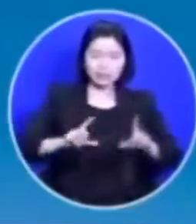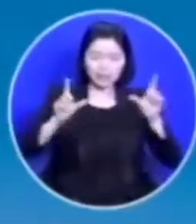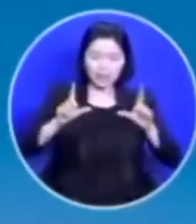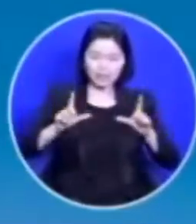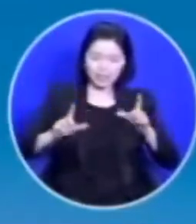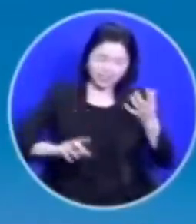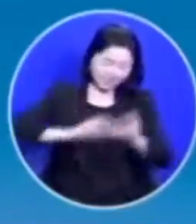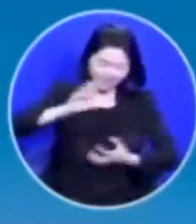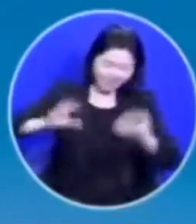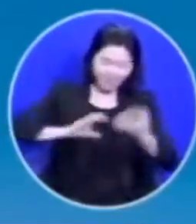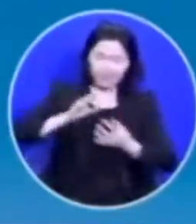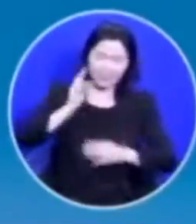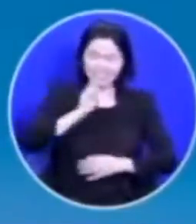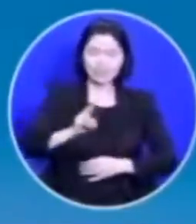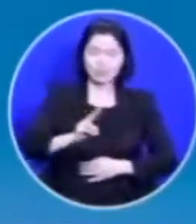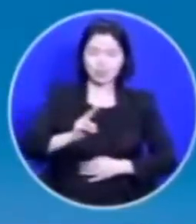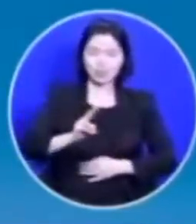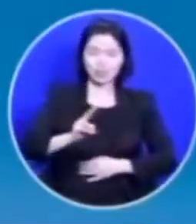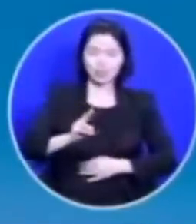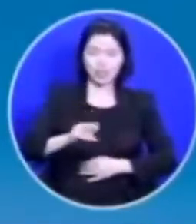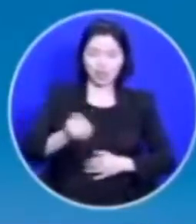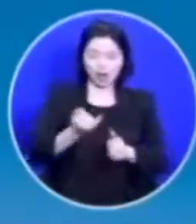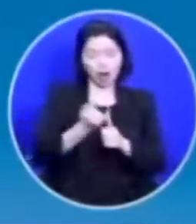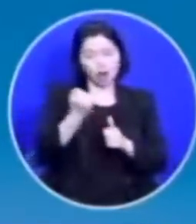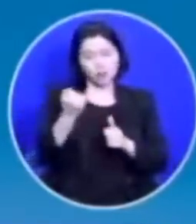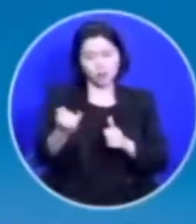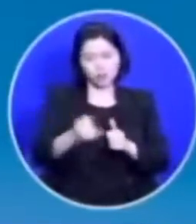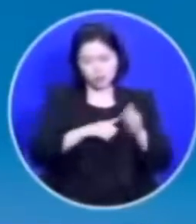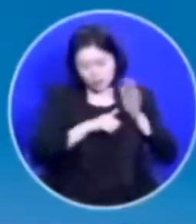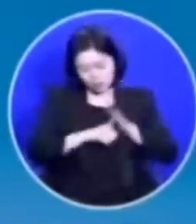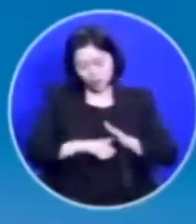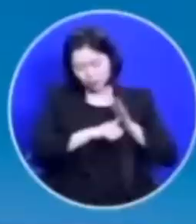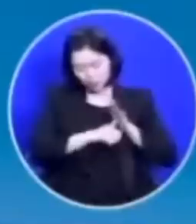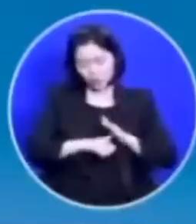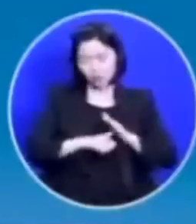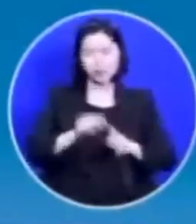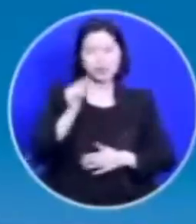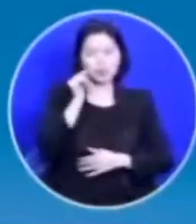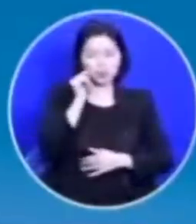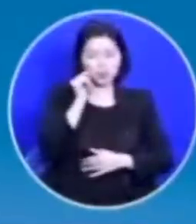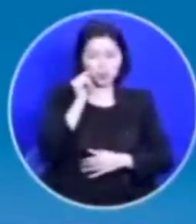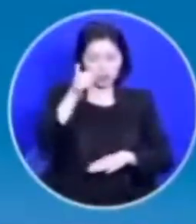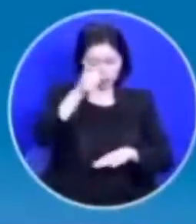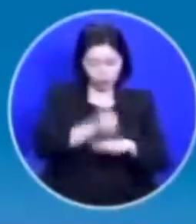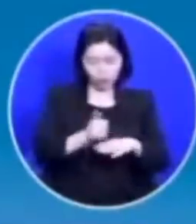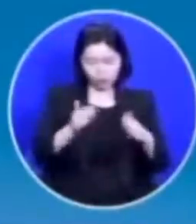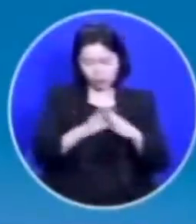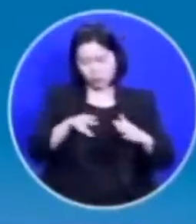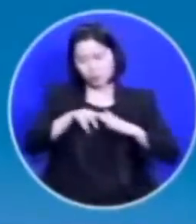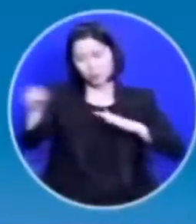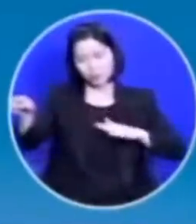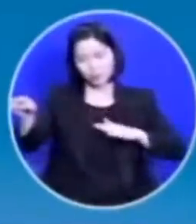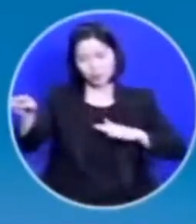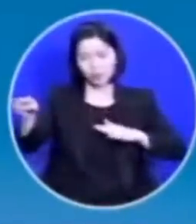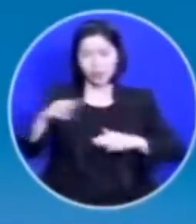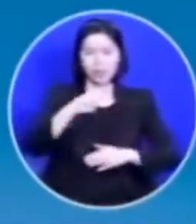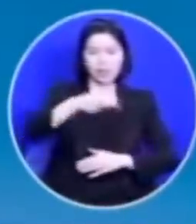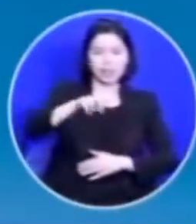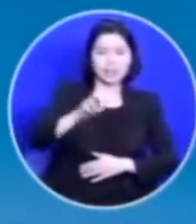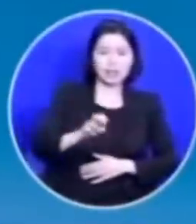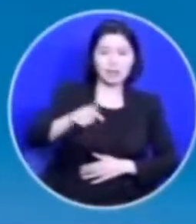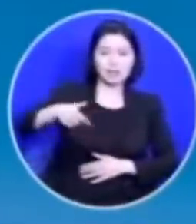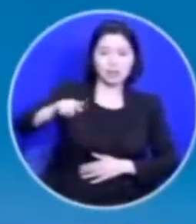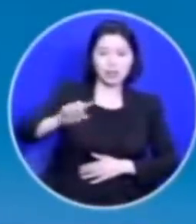아니었습니다 이 부인이 경제 달 견디다 못해서 결국은 집을 나왔어요 삼각산 기도원으로